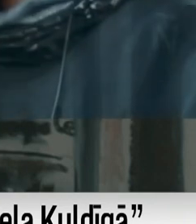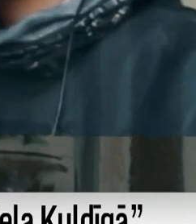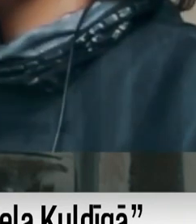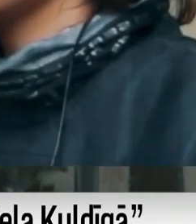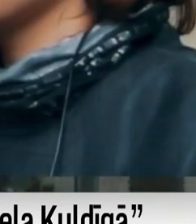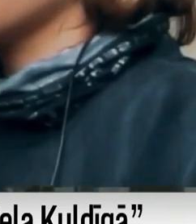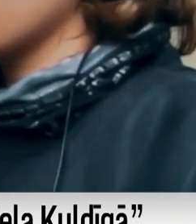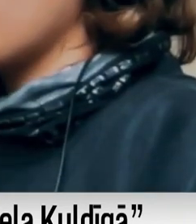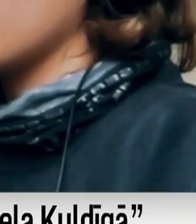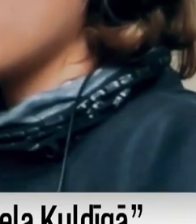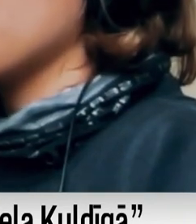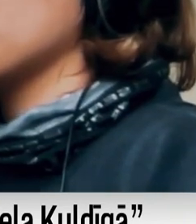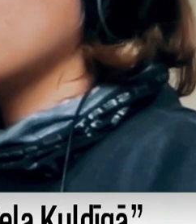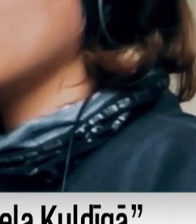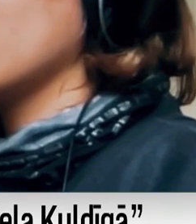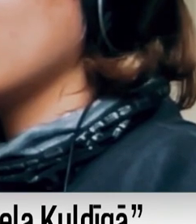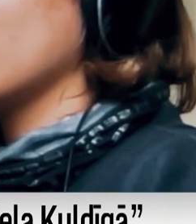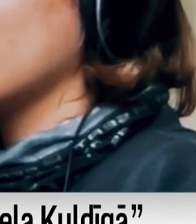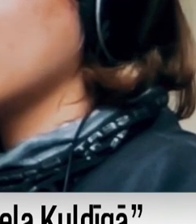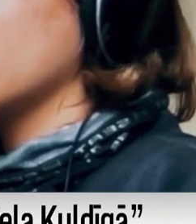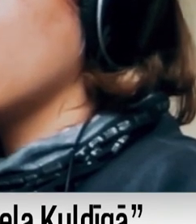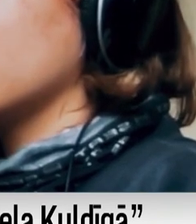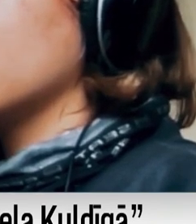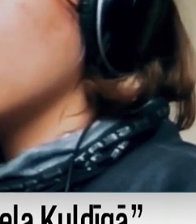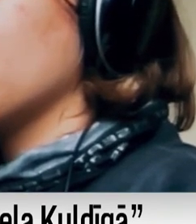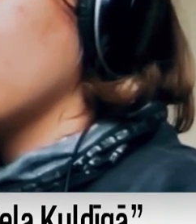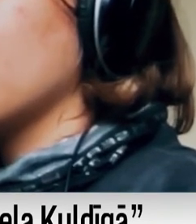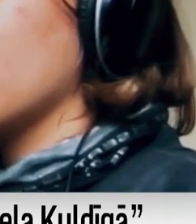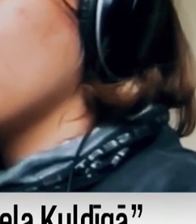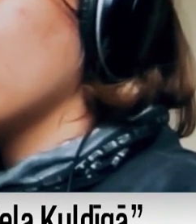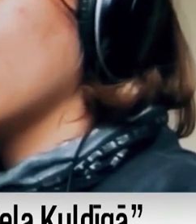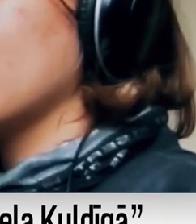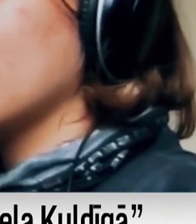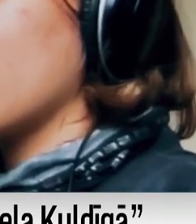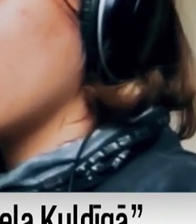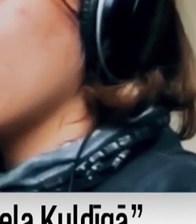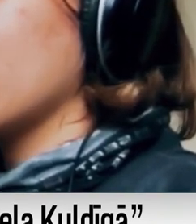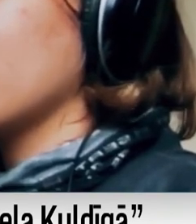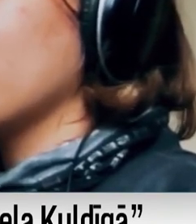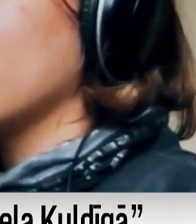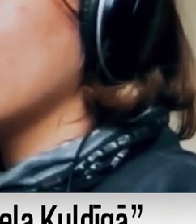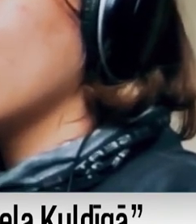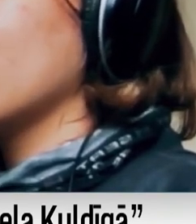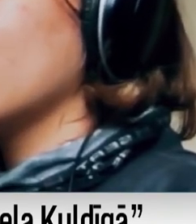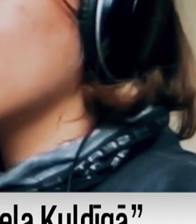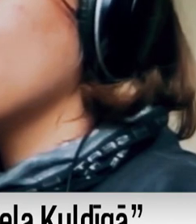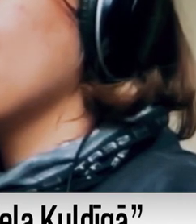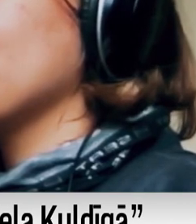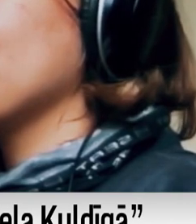seniem laikiem nolemti, širmie nami kareivi,